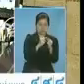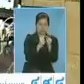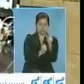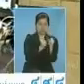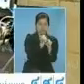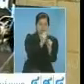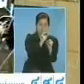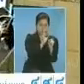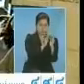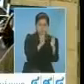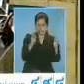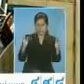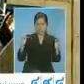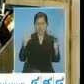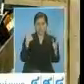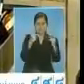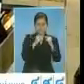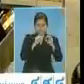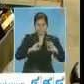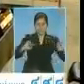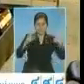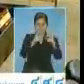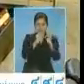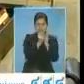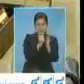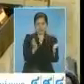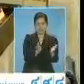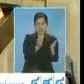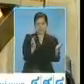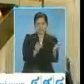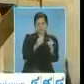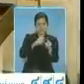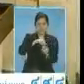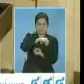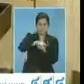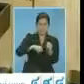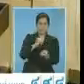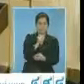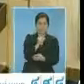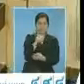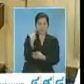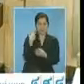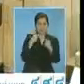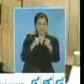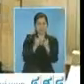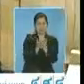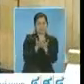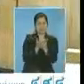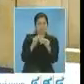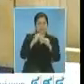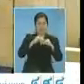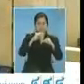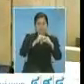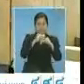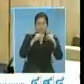างหน้านั้นก็คาดว่าปัจจัยสำคัญในการกระตุ้นเศรษฐกิจโดยรวมแต่ละปีจะมีมูลค่าของ GDP เพิ่มขึ้